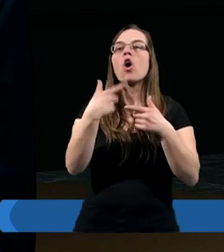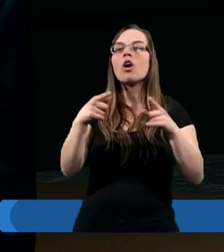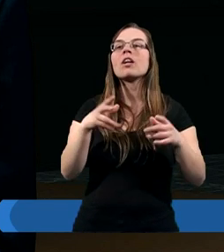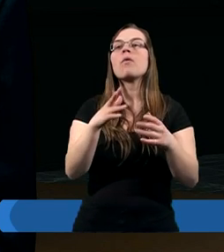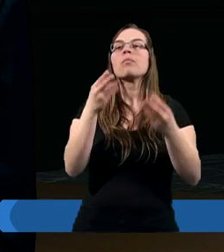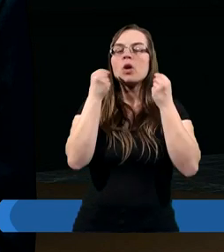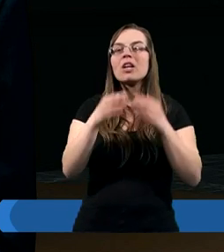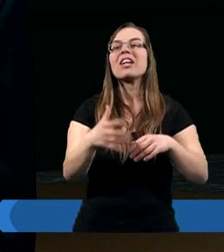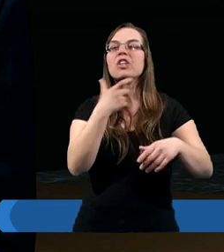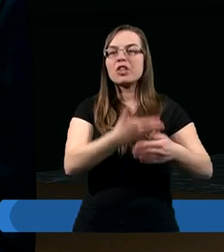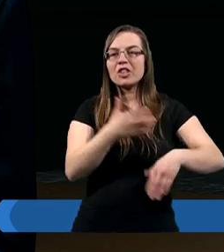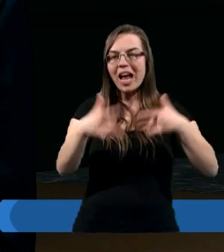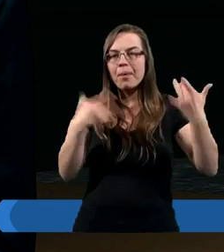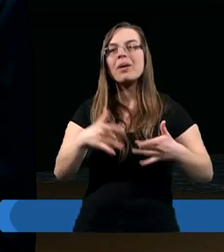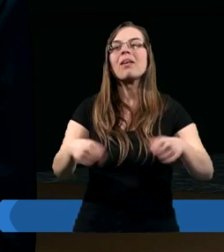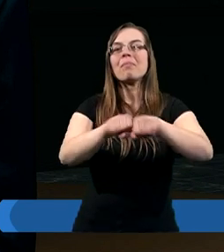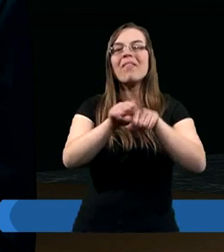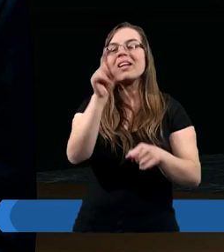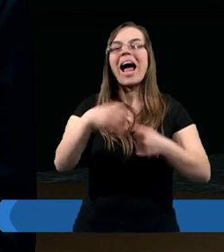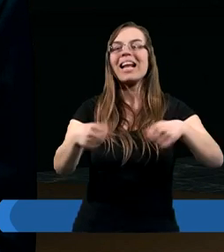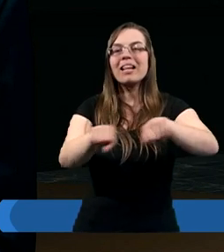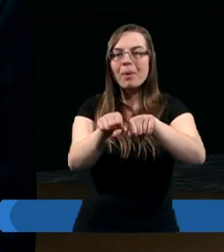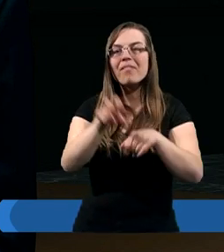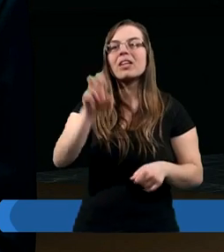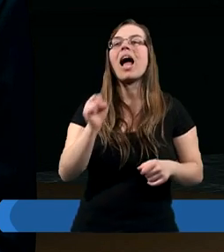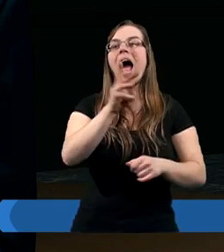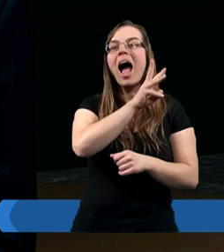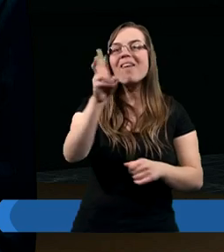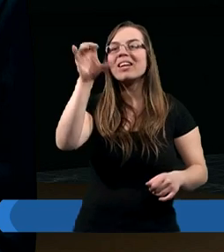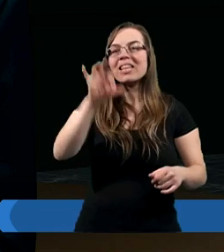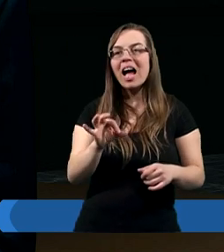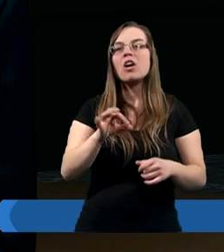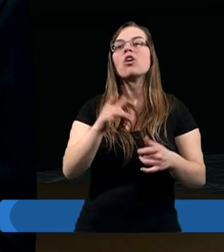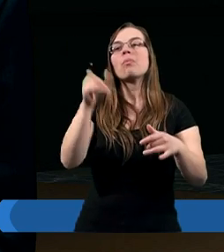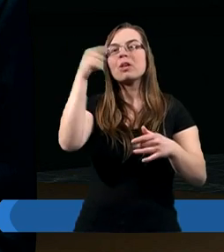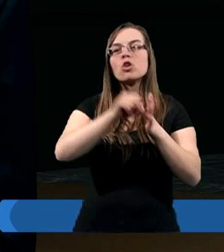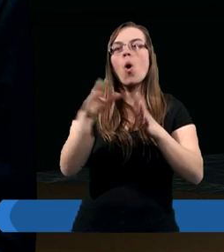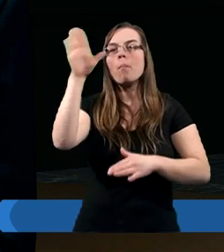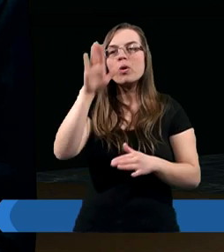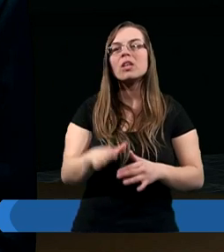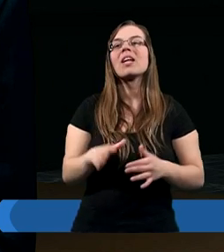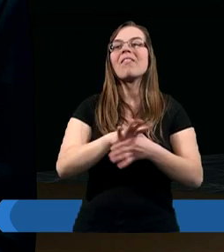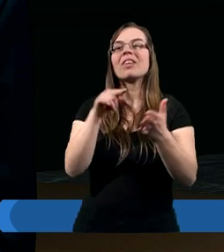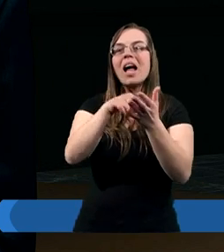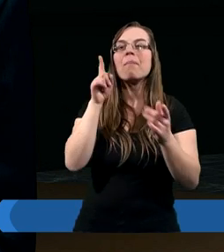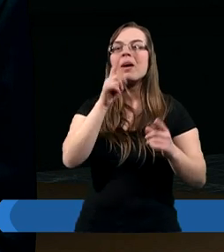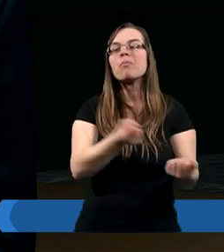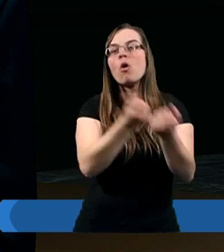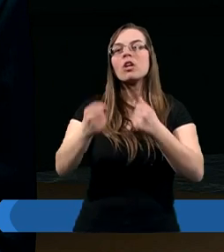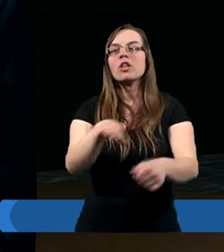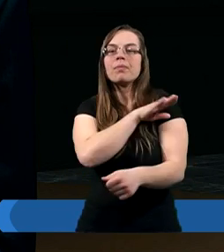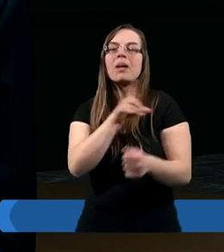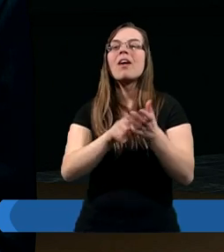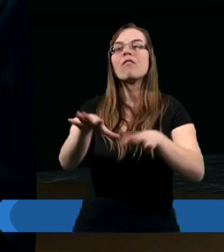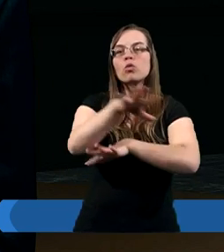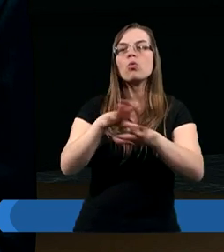za grzechy cierpiał, sprawiedliwy za niesprawiedliwych, aby was przywieźć do Boga. W ciele wprawdzie poniósł śmierć,